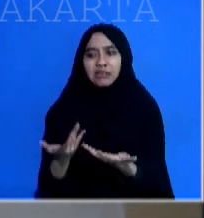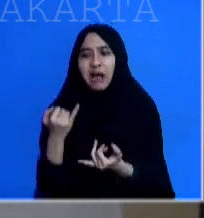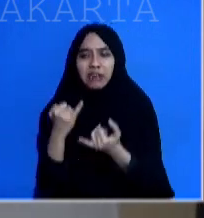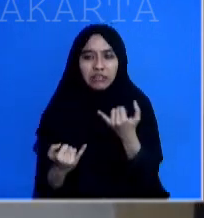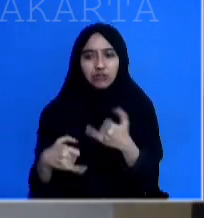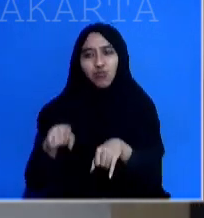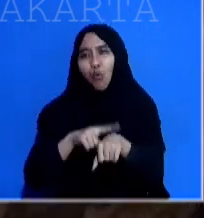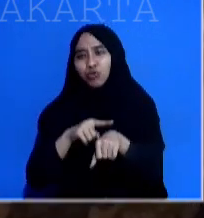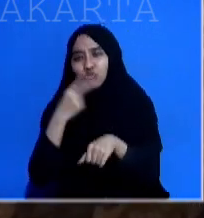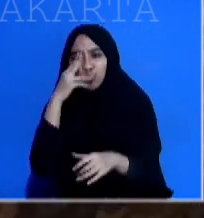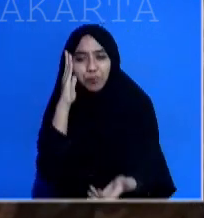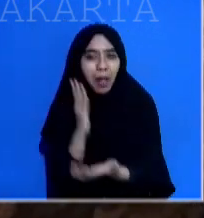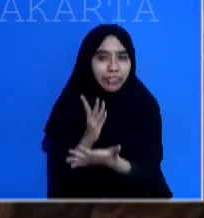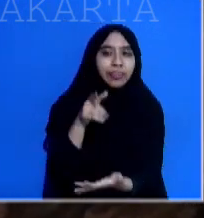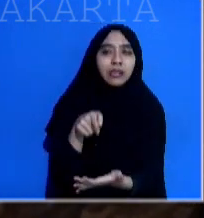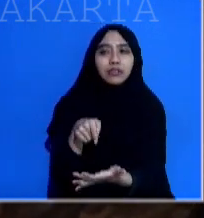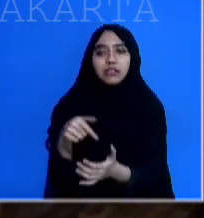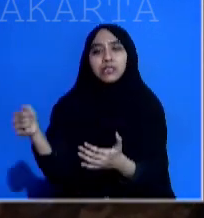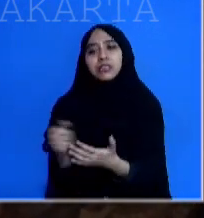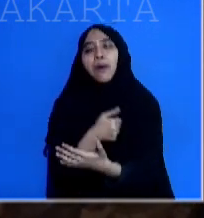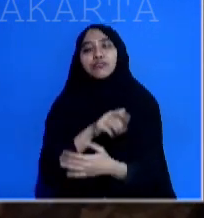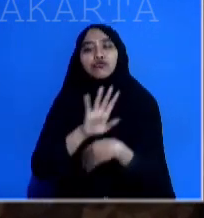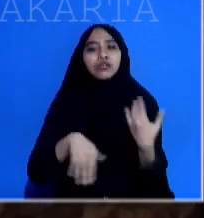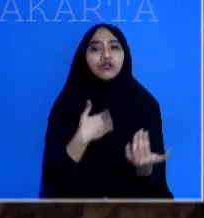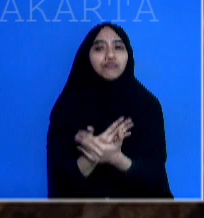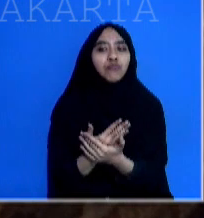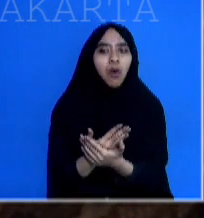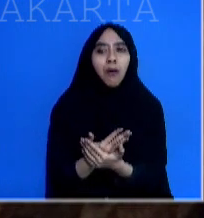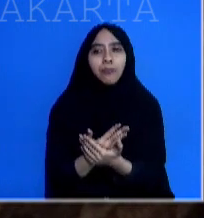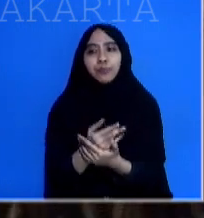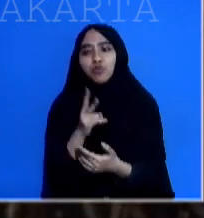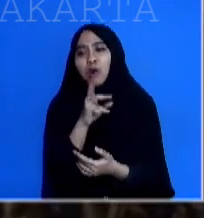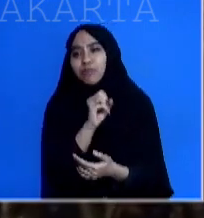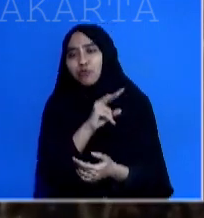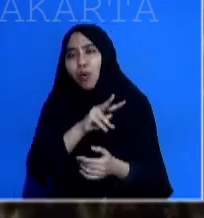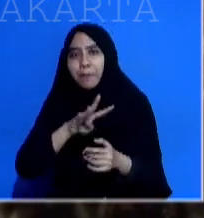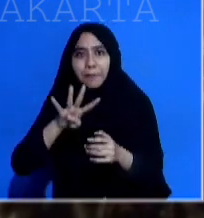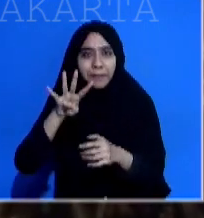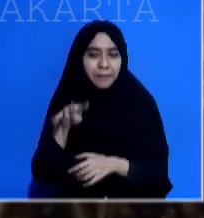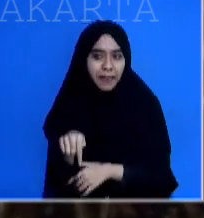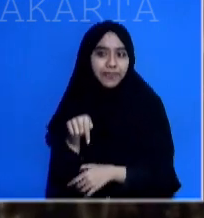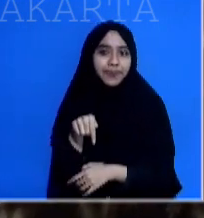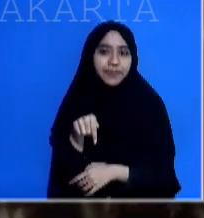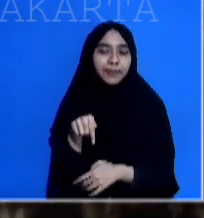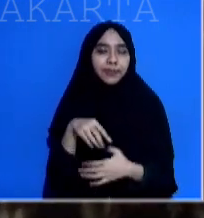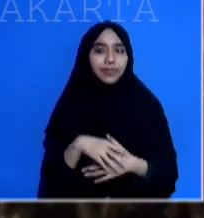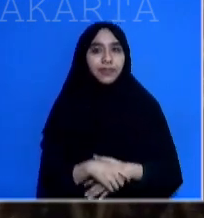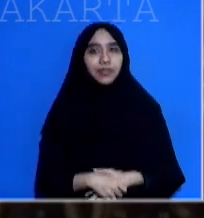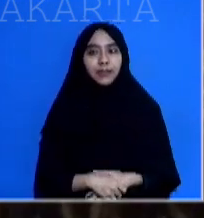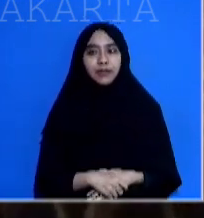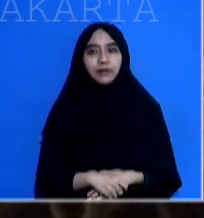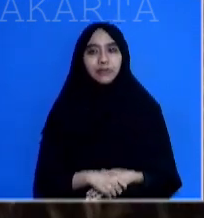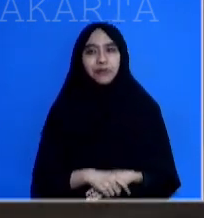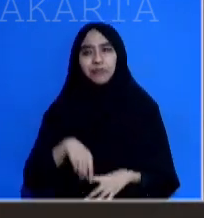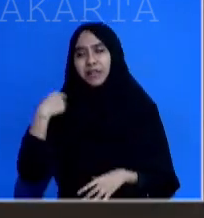waktu penjaminannya dapat dihapuskan seluruhnya pada 2024 pihaknya memastikan kemenkum